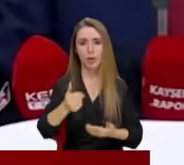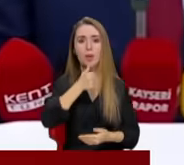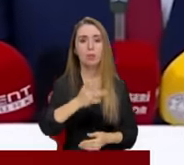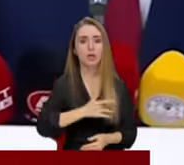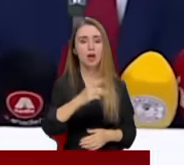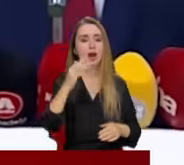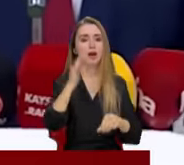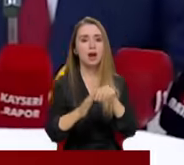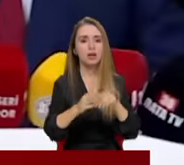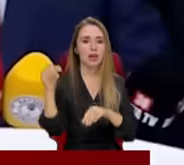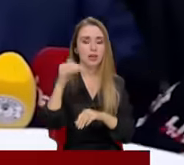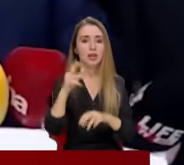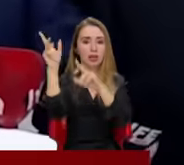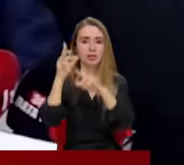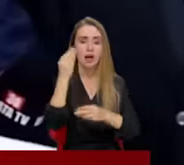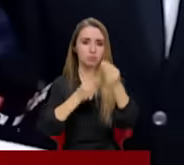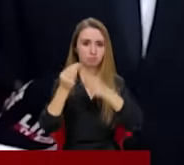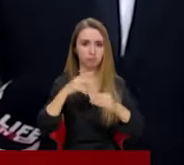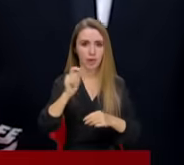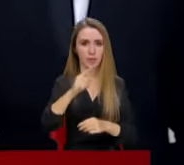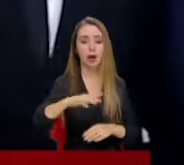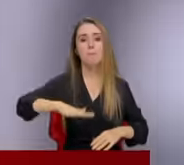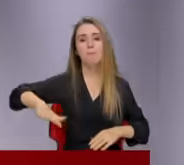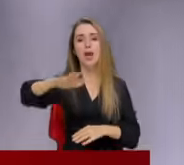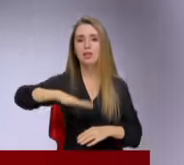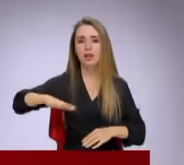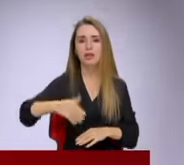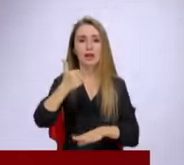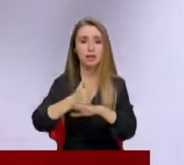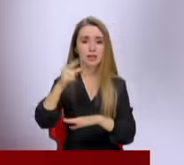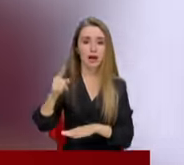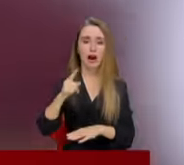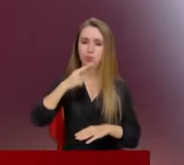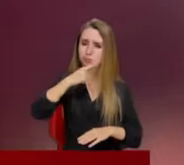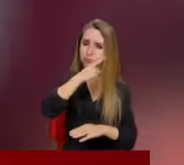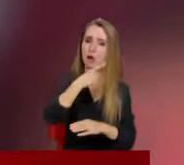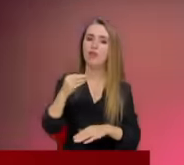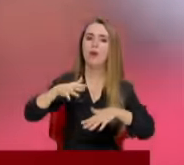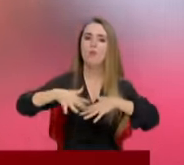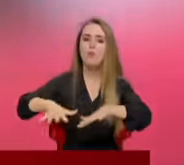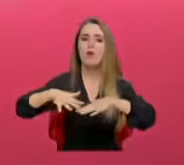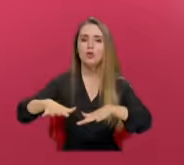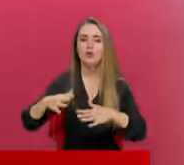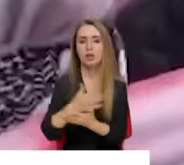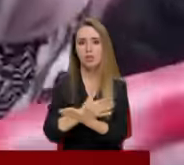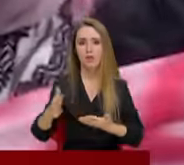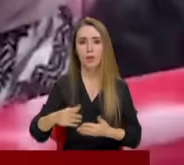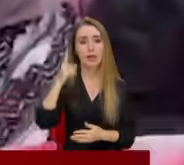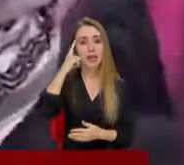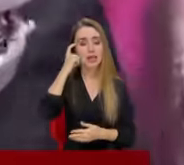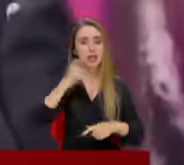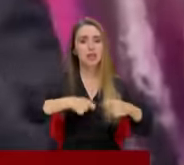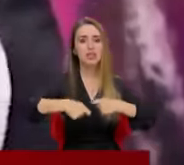Babacan Kayseri'de iftar yaptı partililerle. Meydanlarda ise iktidarı zora sokan protestoların sıklaştığı